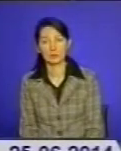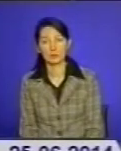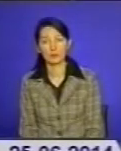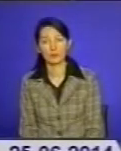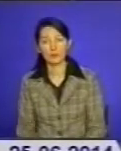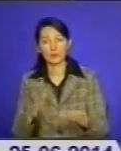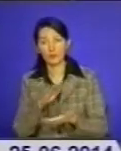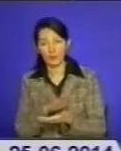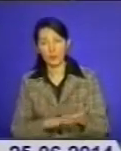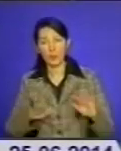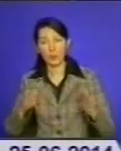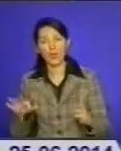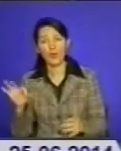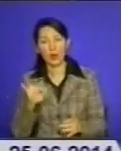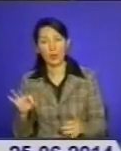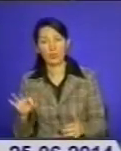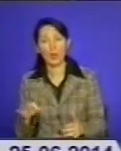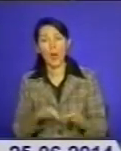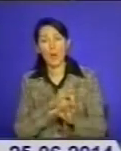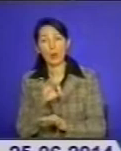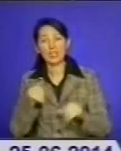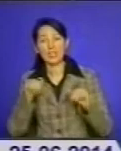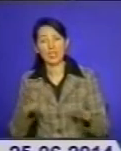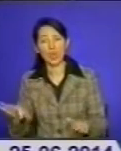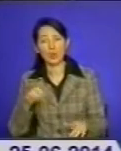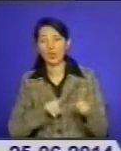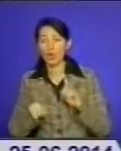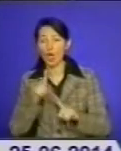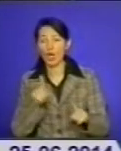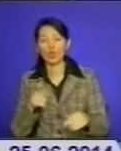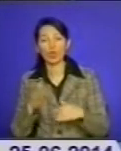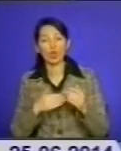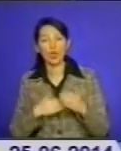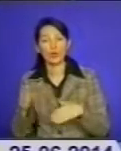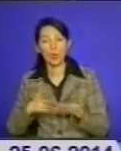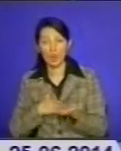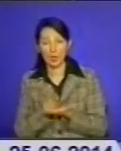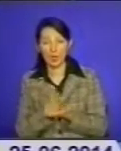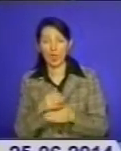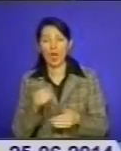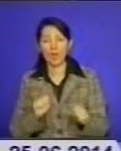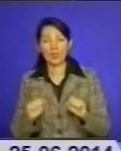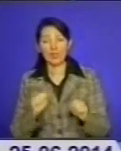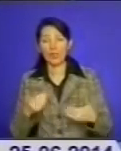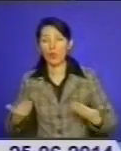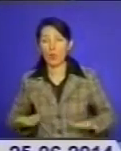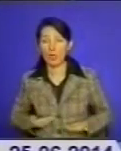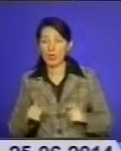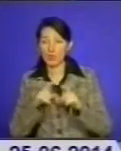І далі про події в області. Проєкт рішення обласної ради щодо кадрової політики керівників комунальних закладів